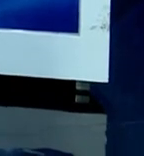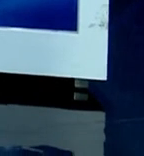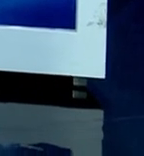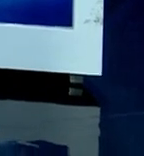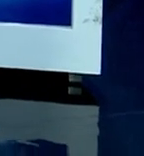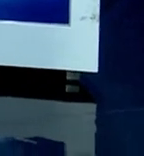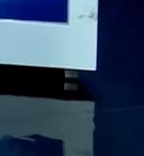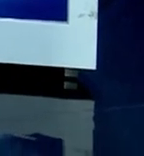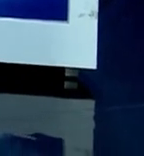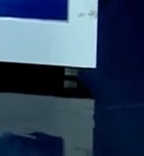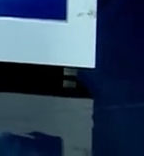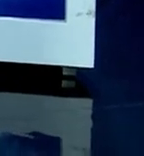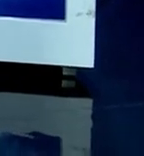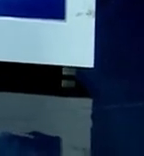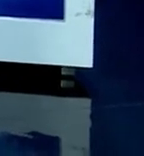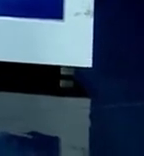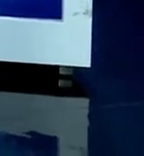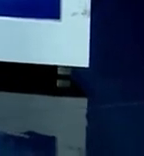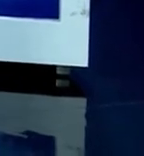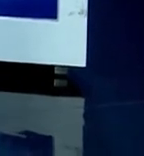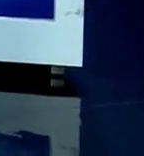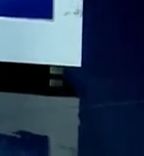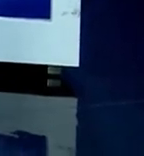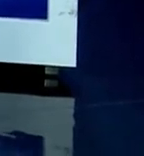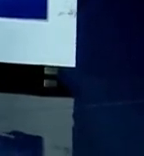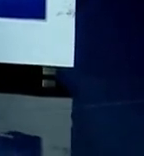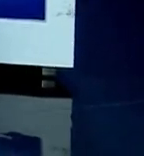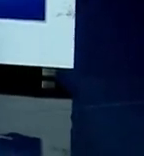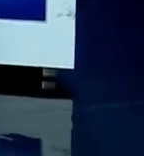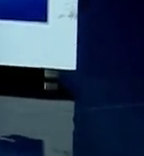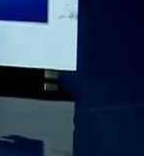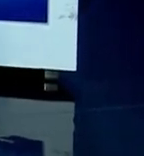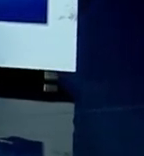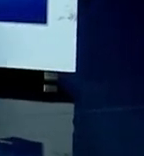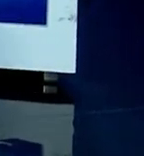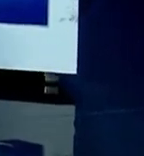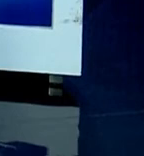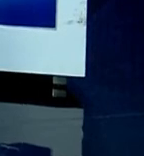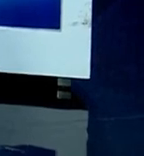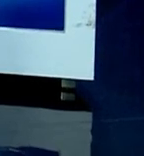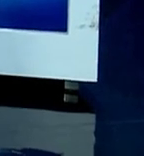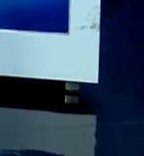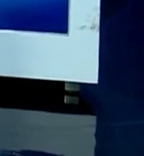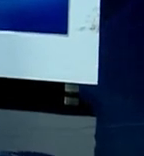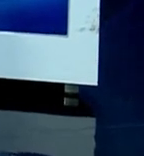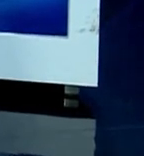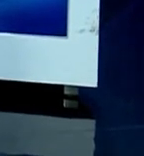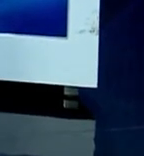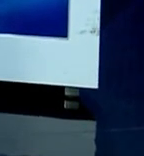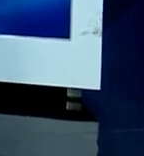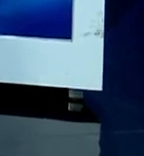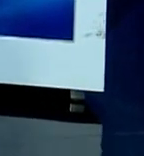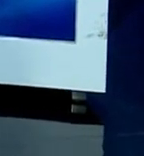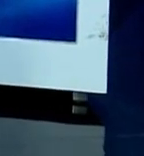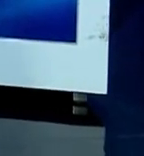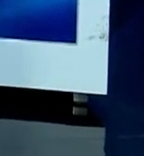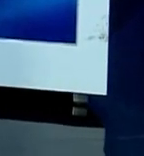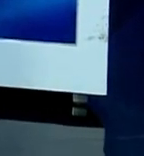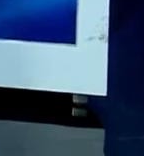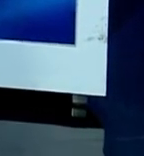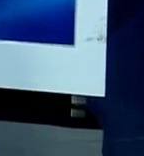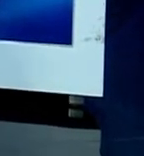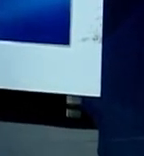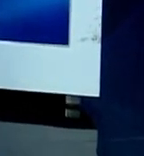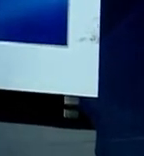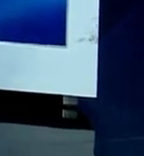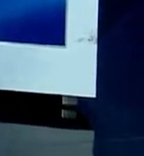Pekan Paralimpiade Nasional atau Peparnas ke-16 Papua yang akan segera digelar di Kota Jayapura dan Kabupaten